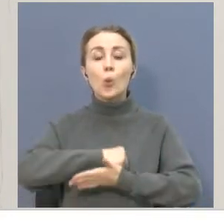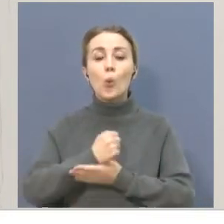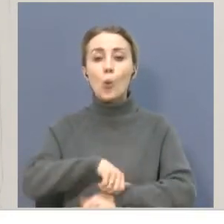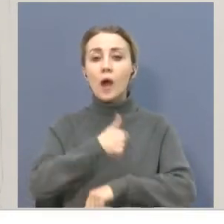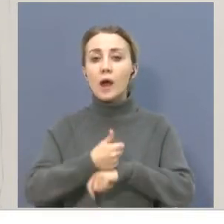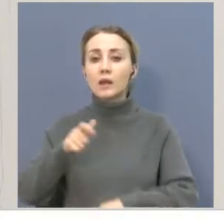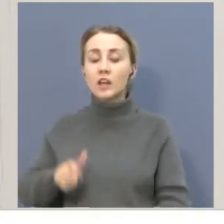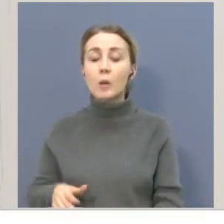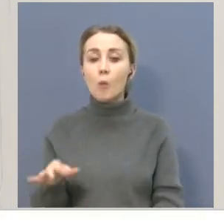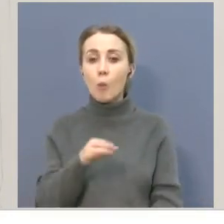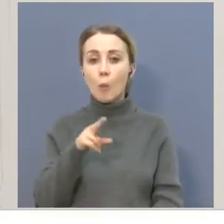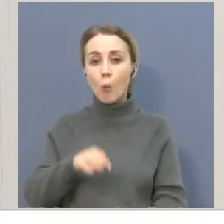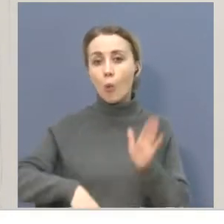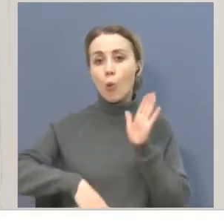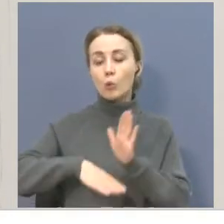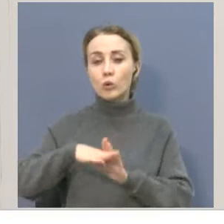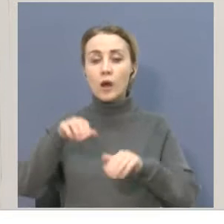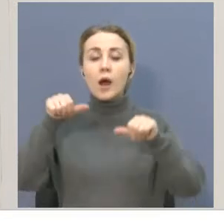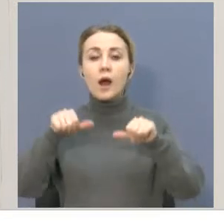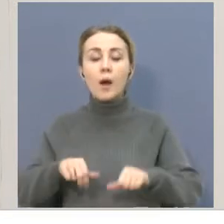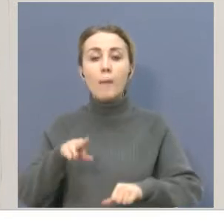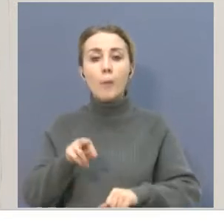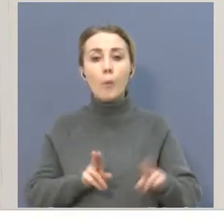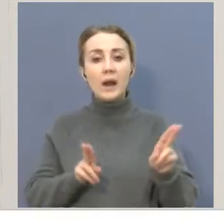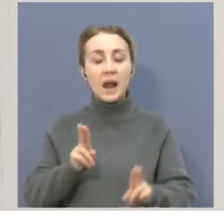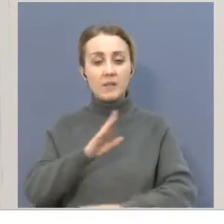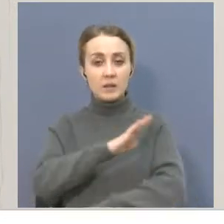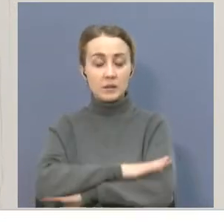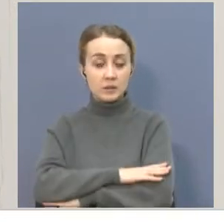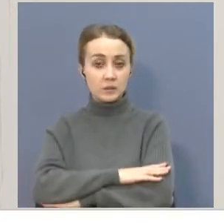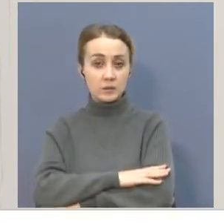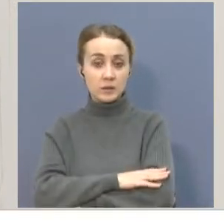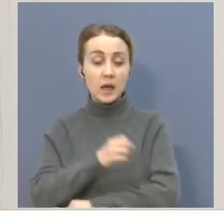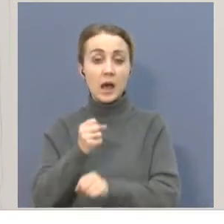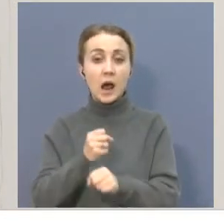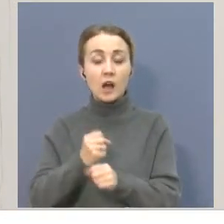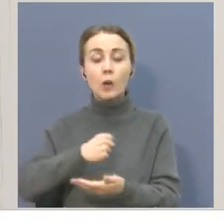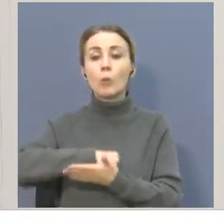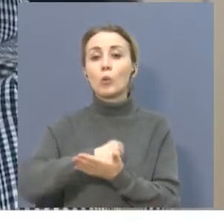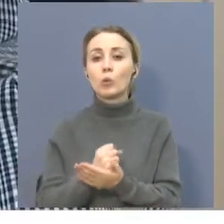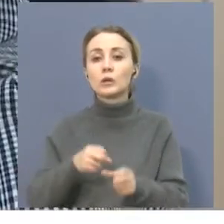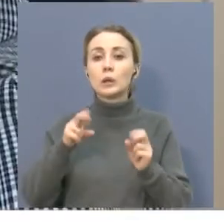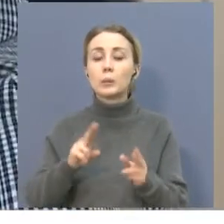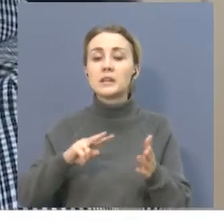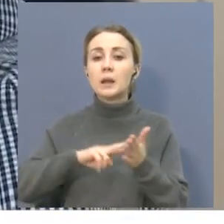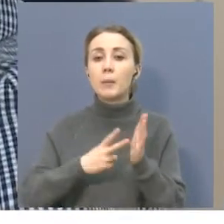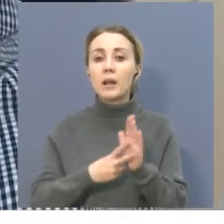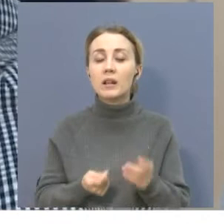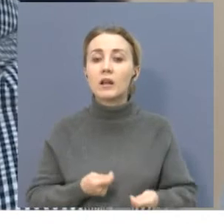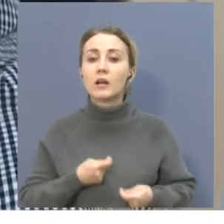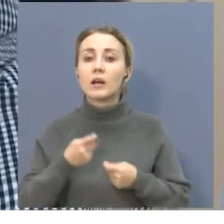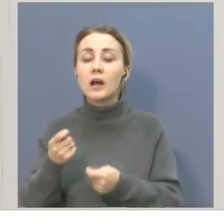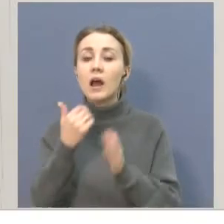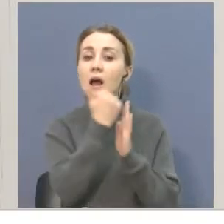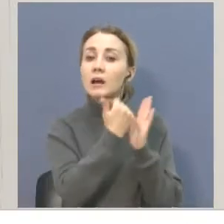қабылдау, көшпелі жиындардың арнайы жоспары дайындалып бекітілді. Біз жеке және консультативтік кеңесте өткіземіз. Қалалар мен